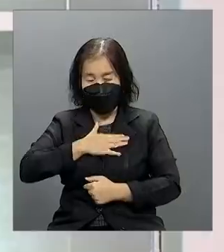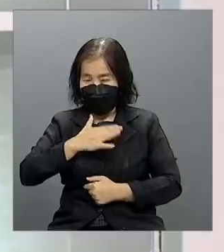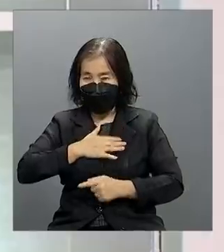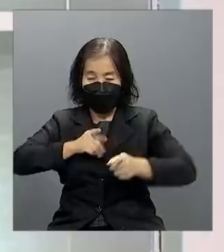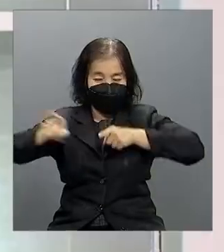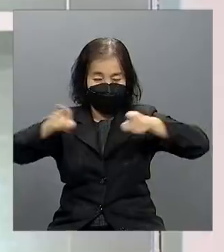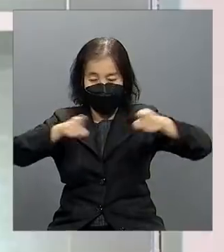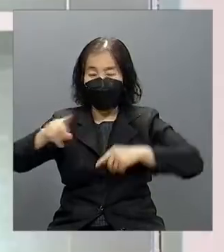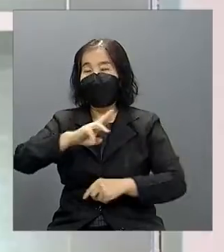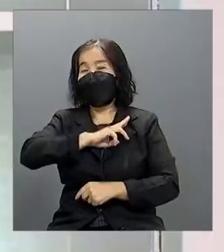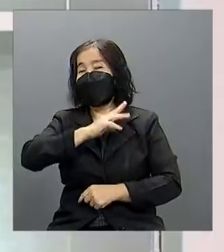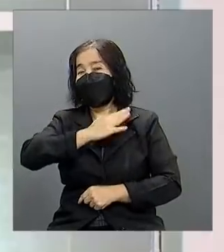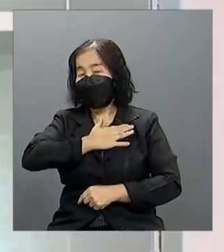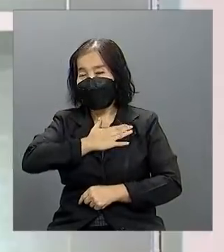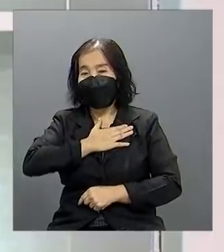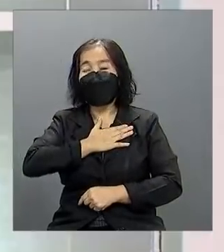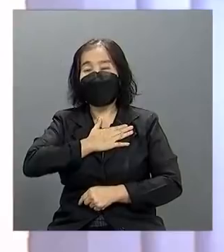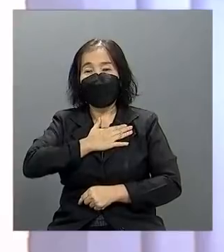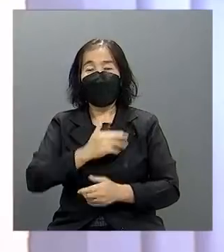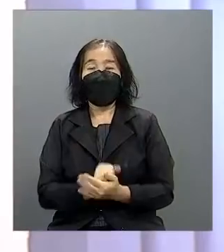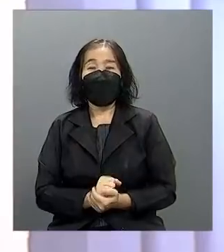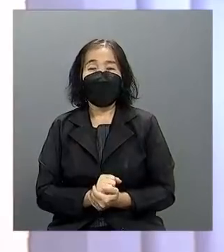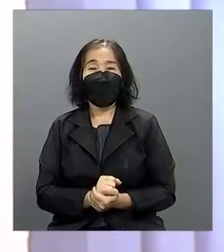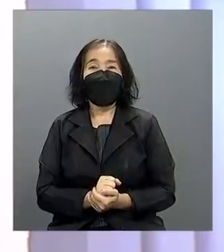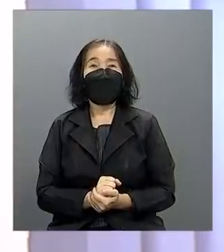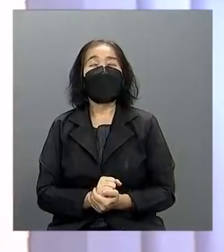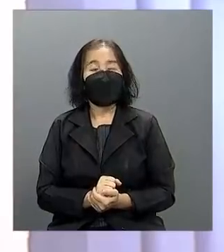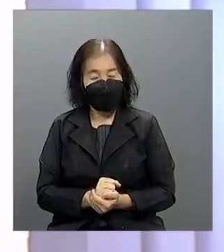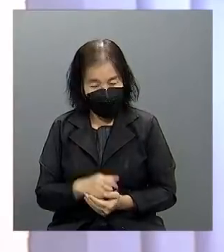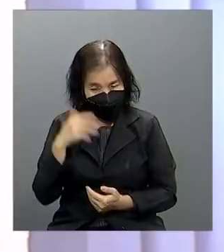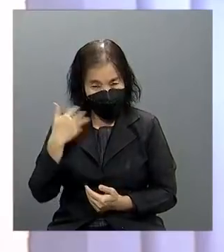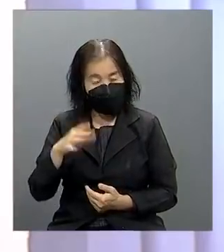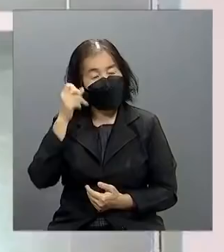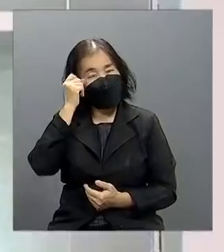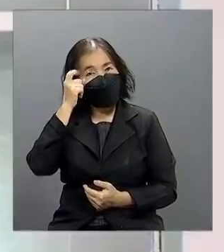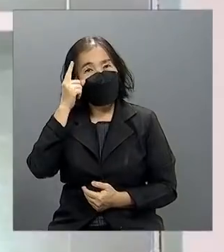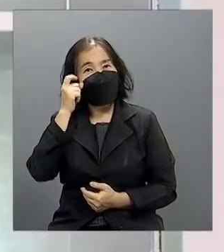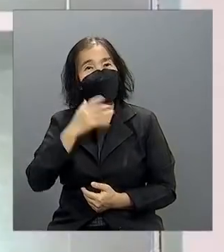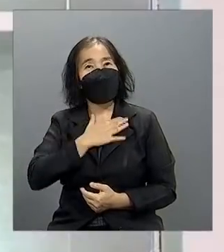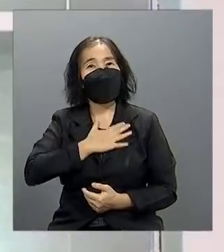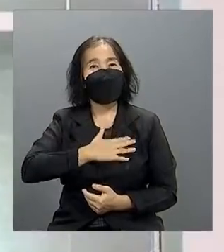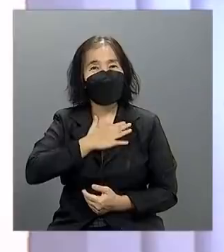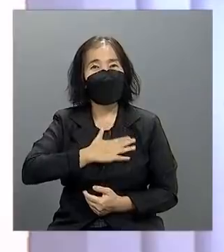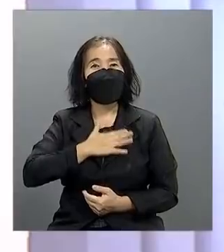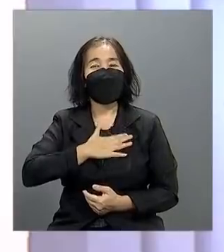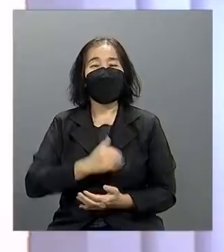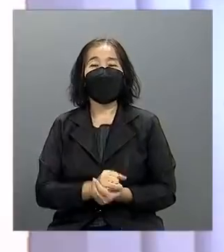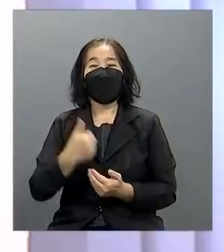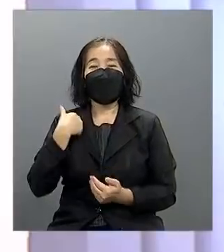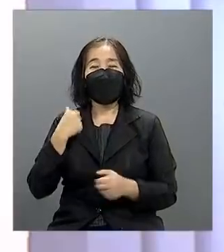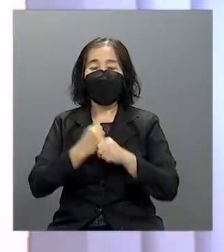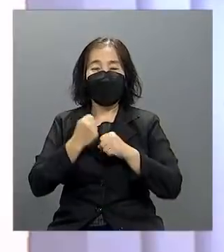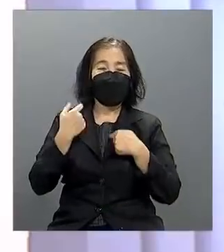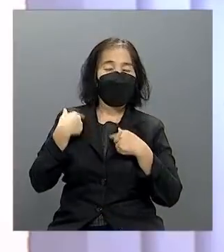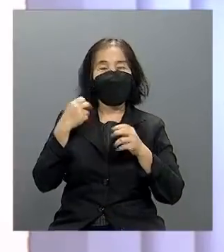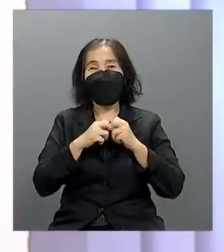ผ่านไปนานเท่าใดค่ะ อ๋อเหมือนผ่านมาได้โอ้ยดีใจจังเลย ดีนะที่ไม่เป็นอะไรไปก่อน นะค